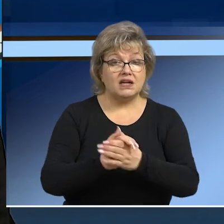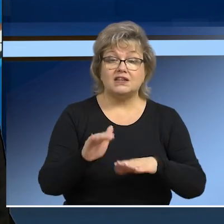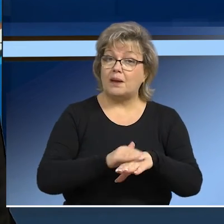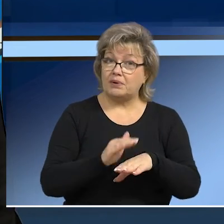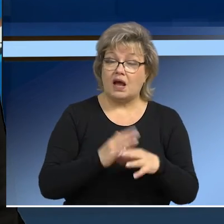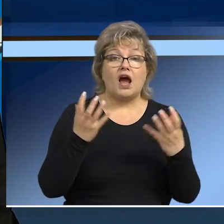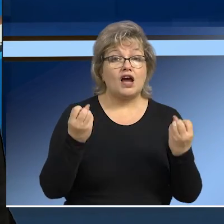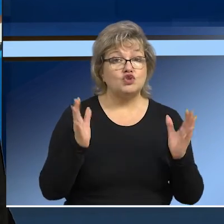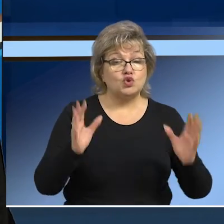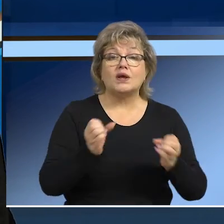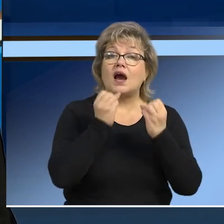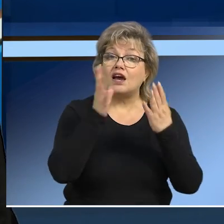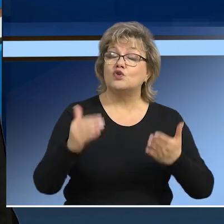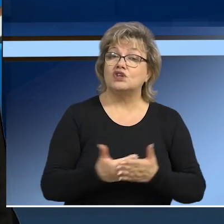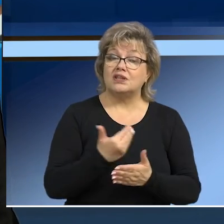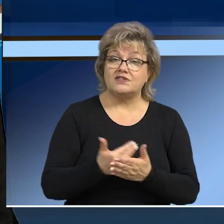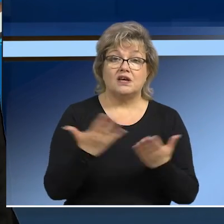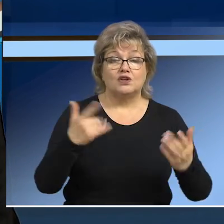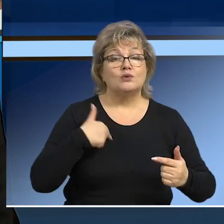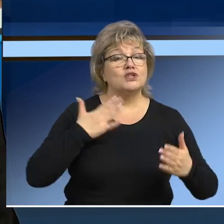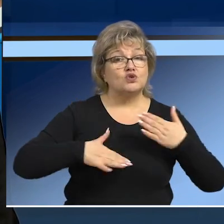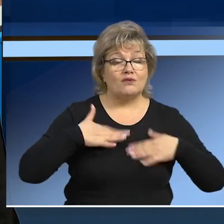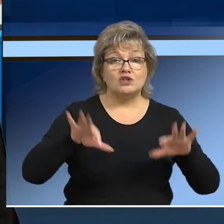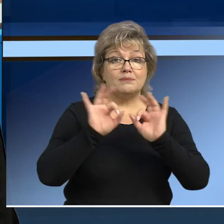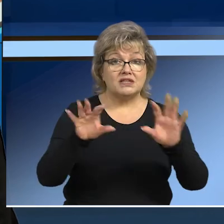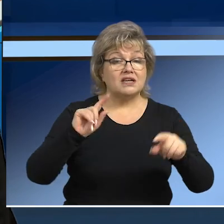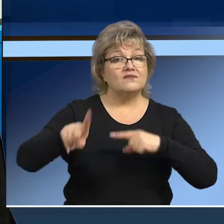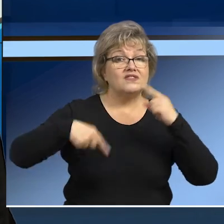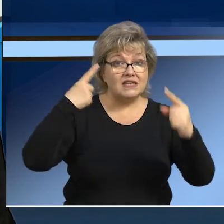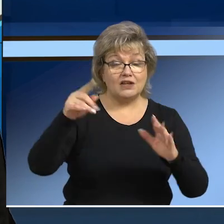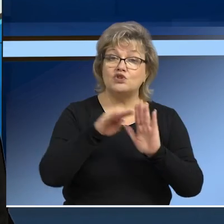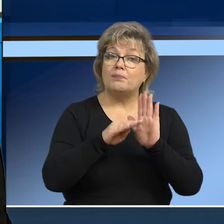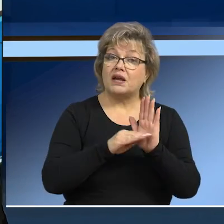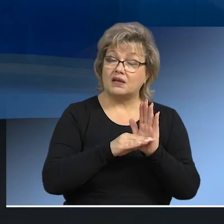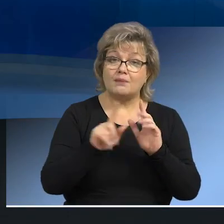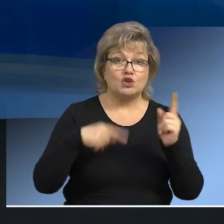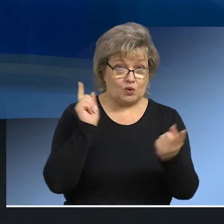добра. А еще только хороших новостей, о которых мы с удовольствием расскажем в нашей следующей